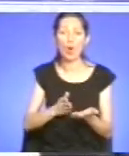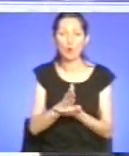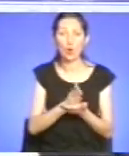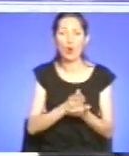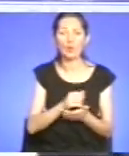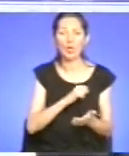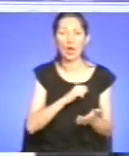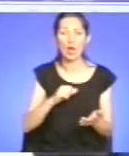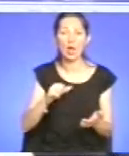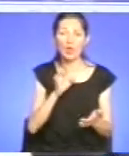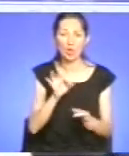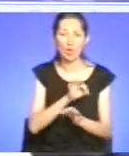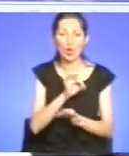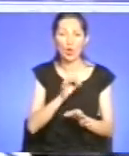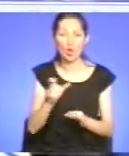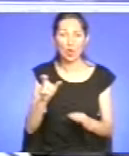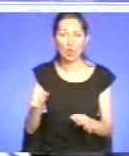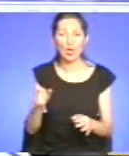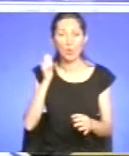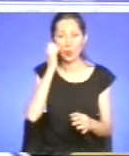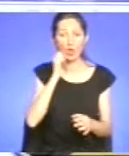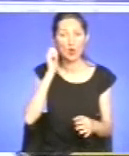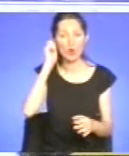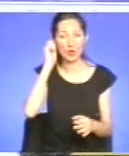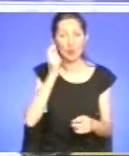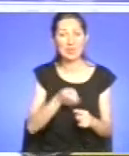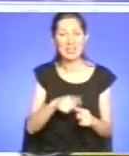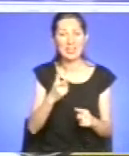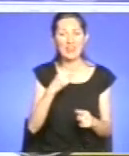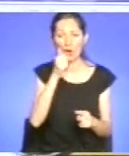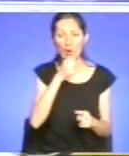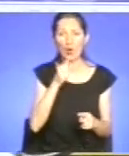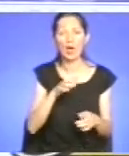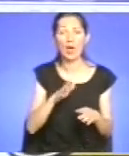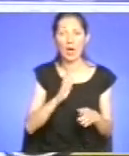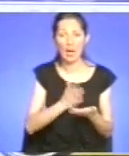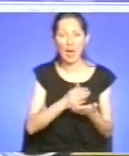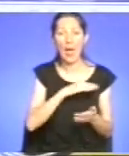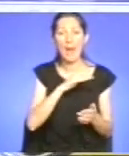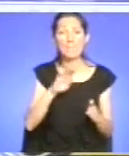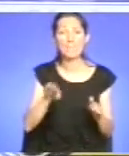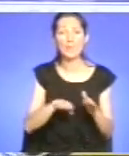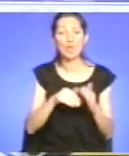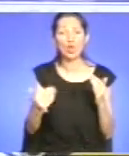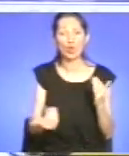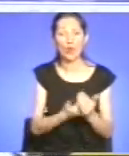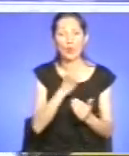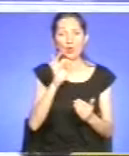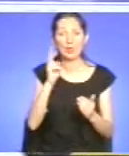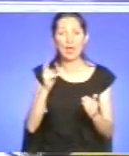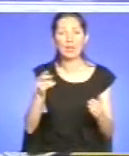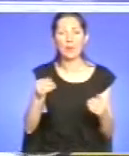Враховуючи, що ці два останніх роки проходять під новими соціальними ініціативами президента України Віктора